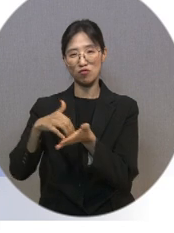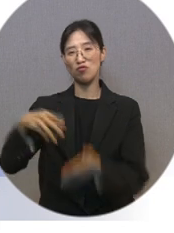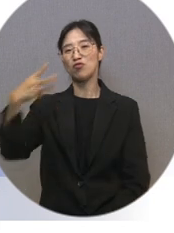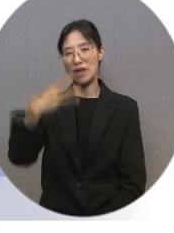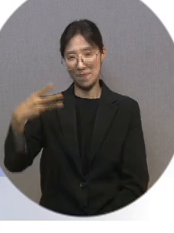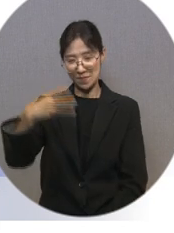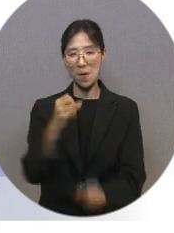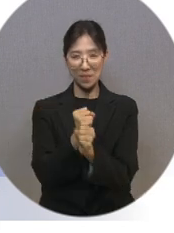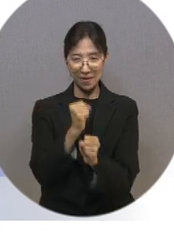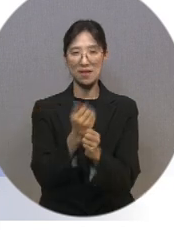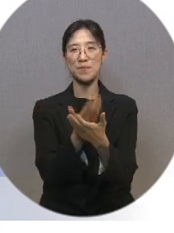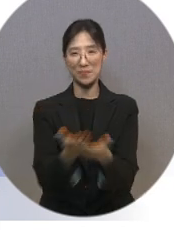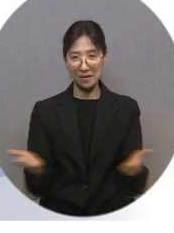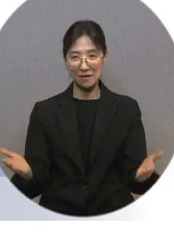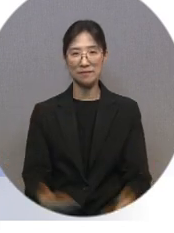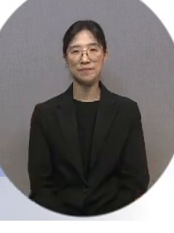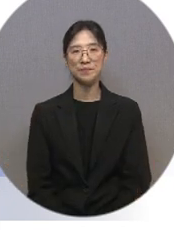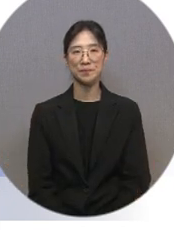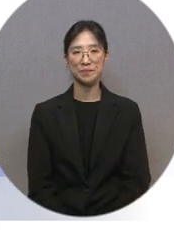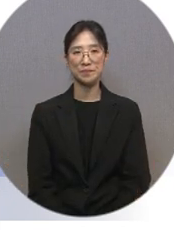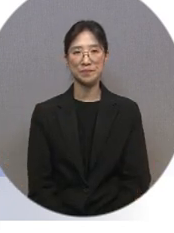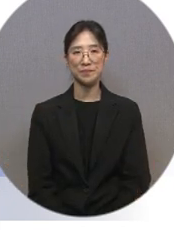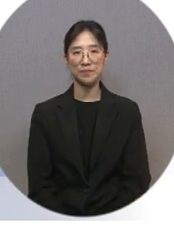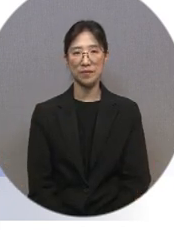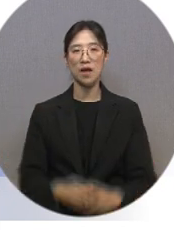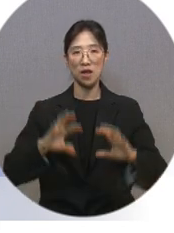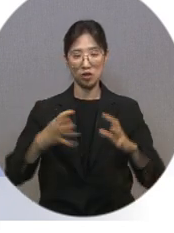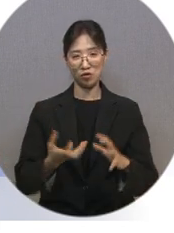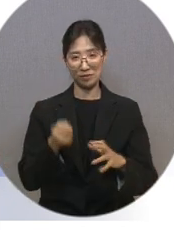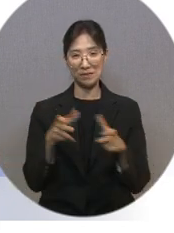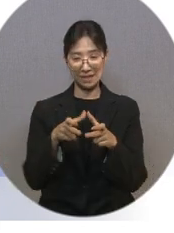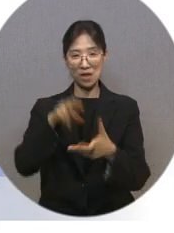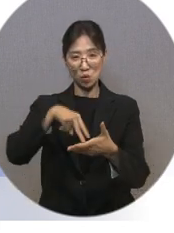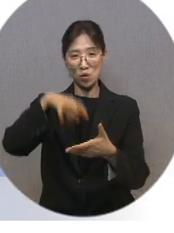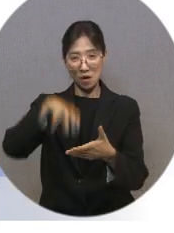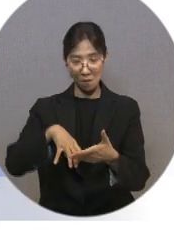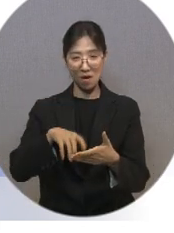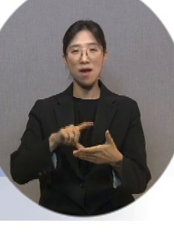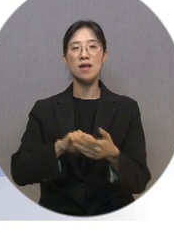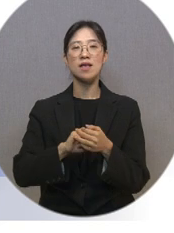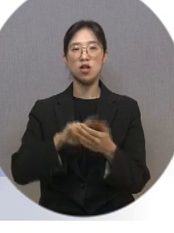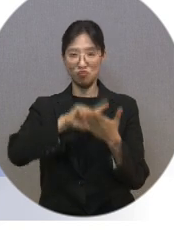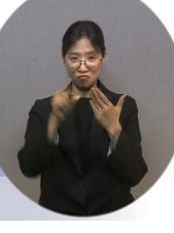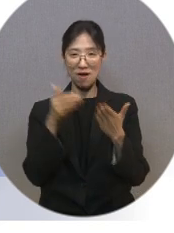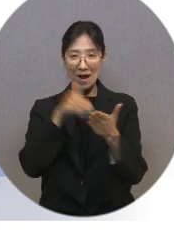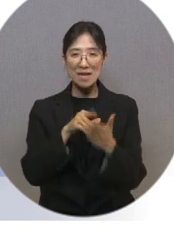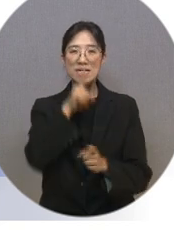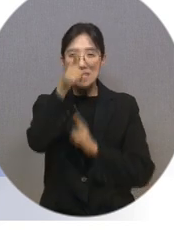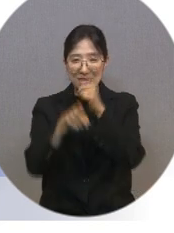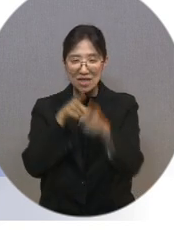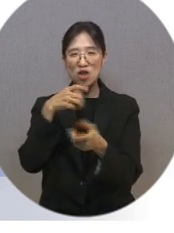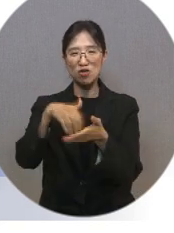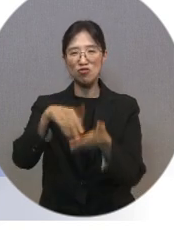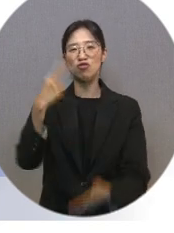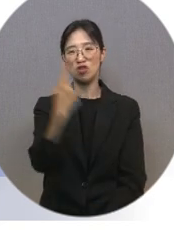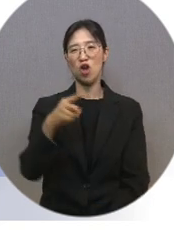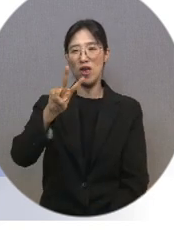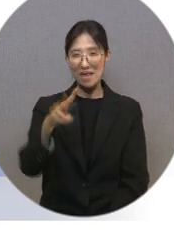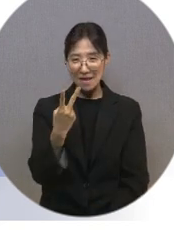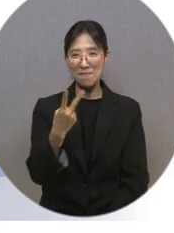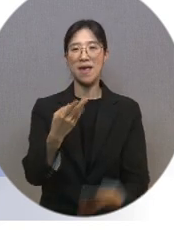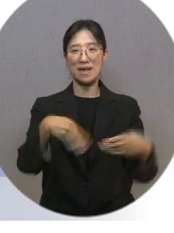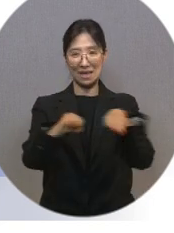권을 제작해 배포합니다 앞서 국립 장애인 도서관은 지난 달까지 신청 접수된 1200여 기간을